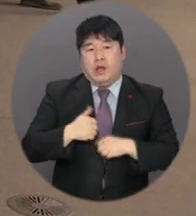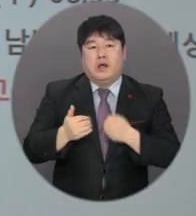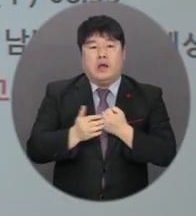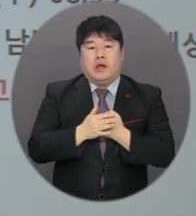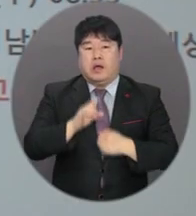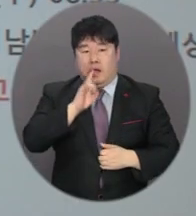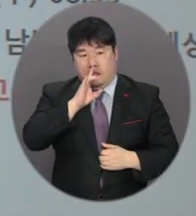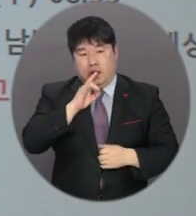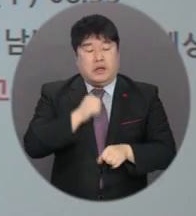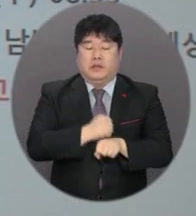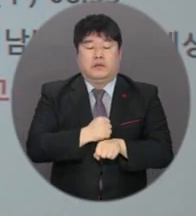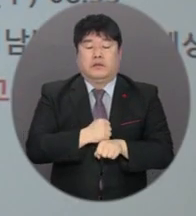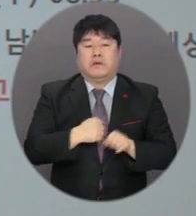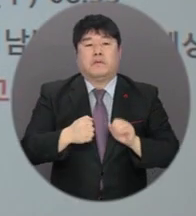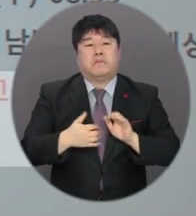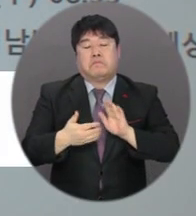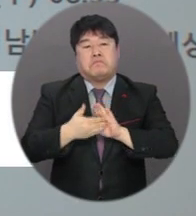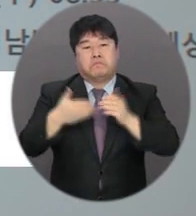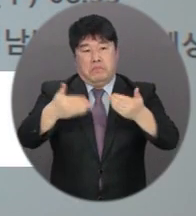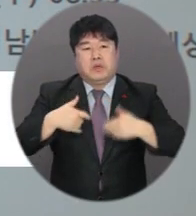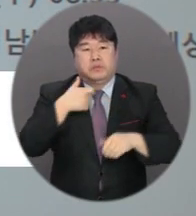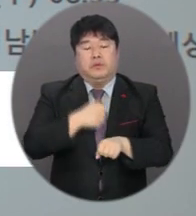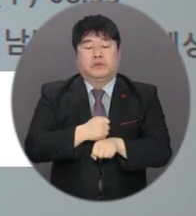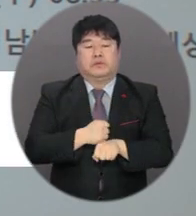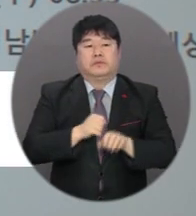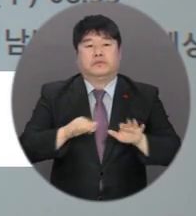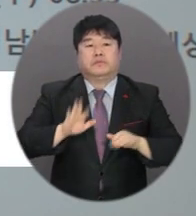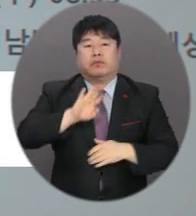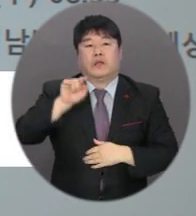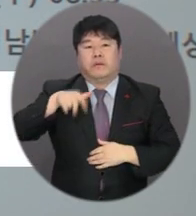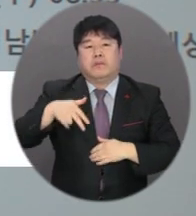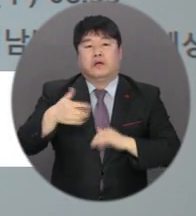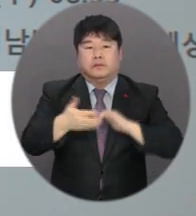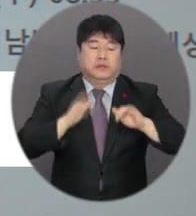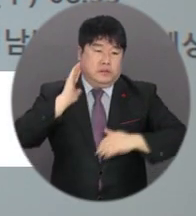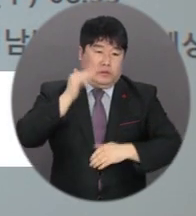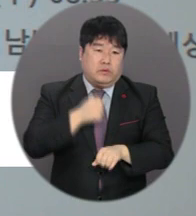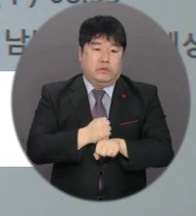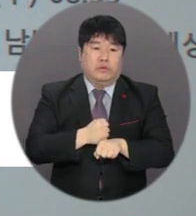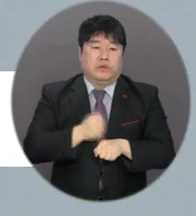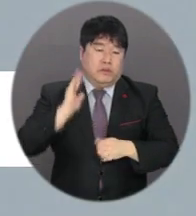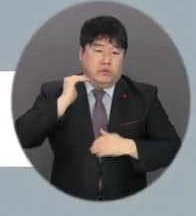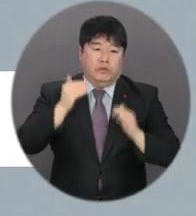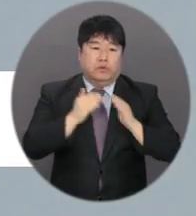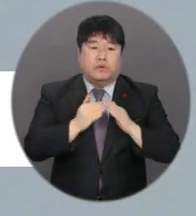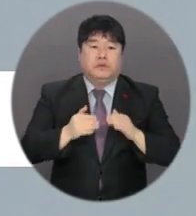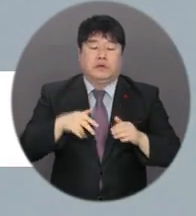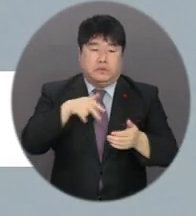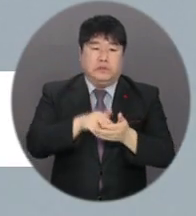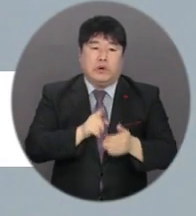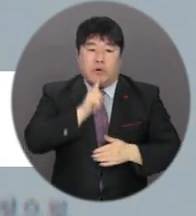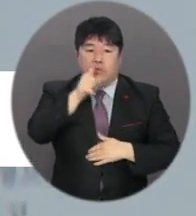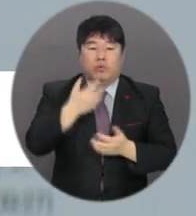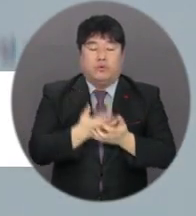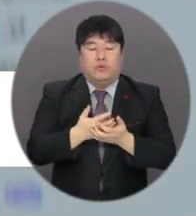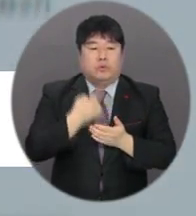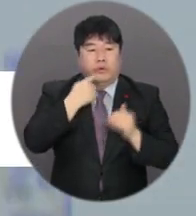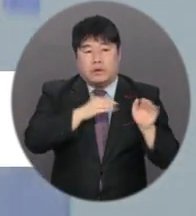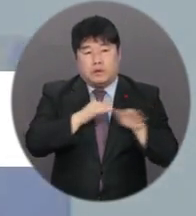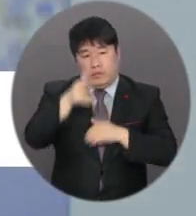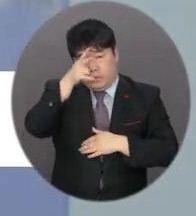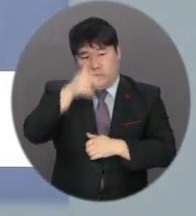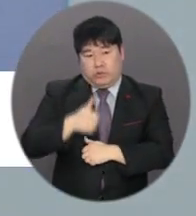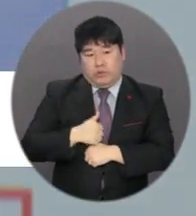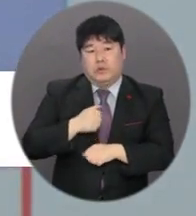거부당했습니다. 뿐만 아니라 참사 당일 박 전 대통령에게 보고된 청와대 상황 보고서와 해경, 해군 등 17개